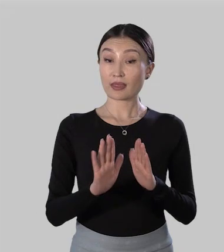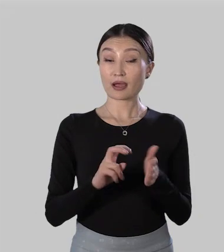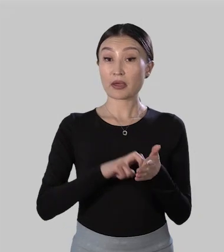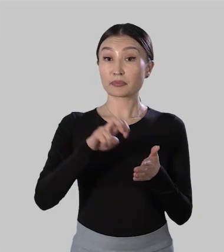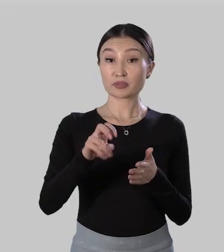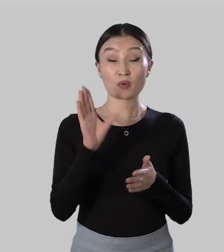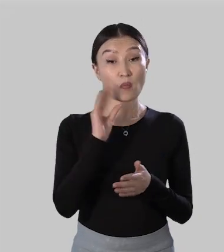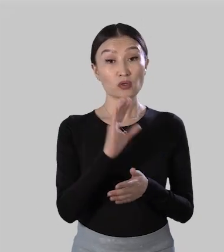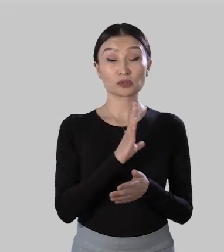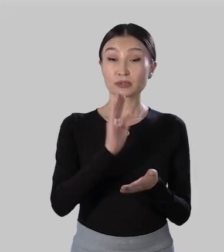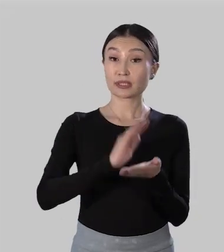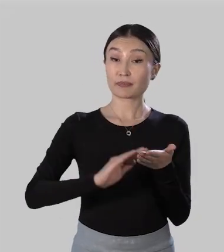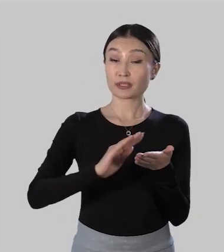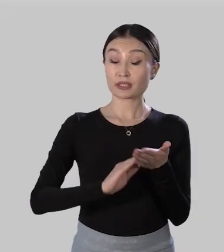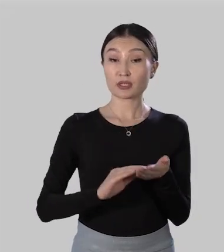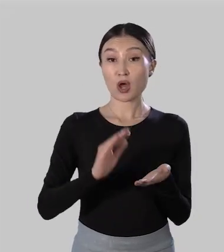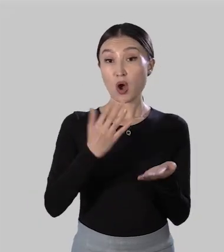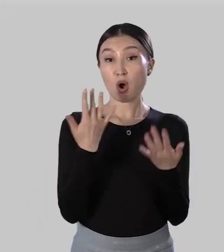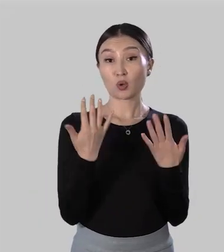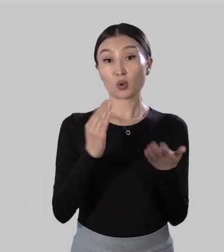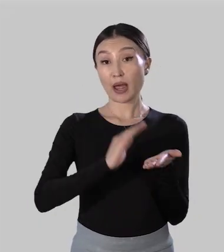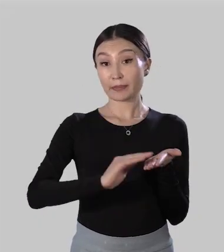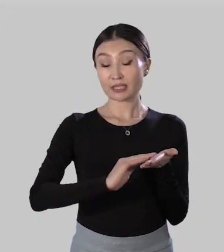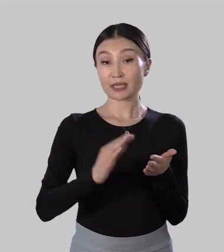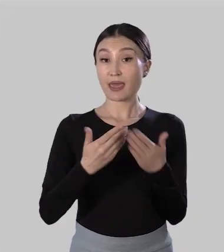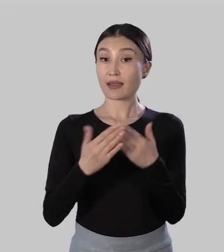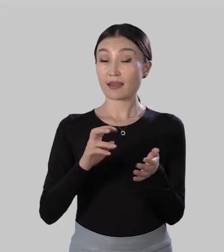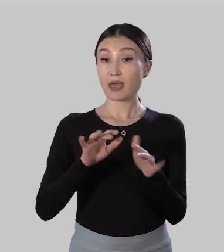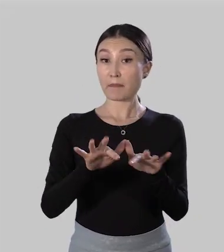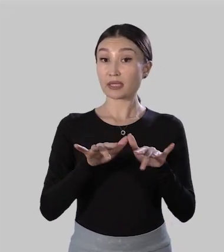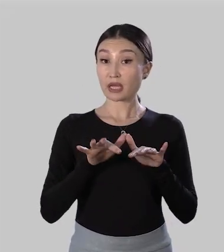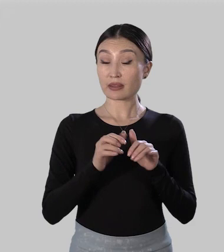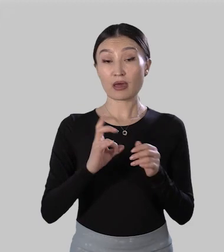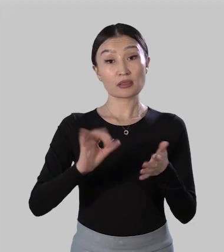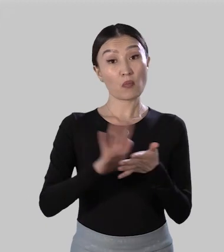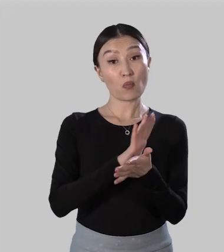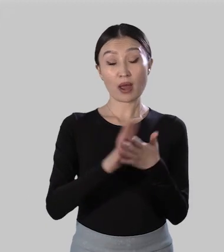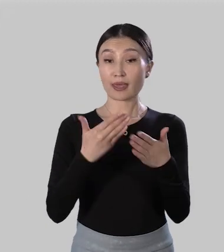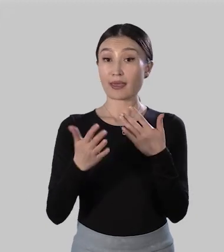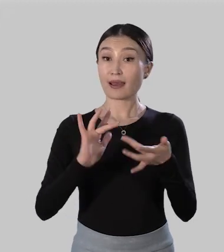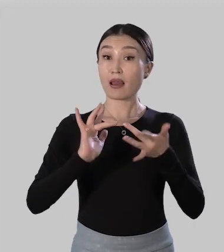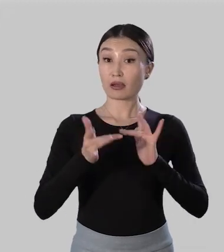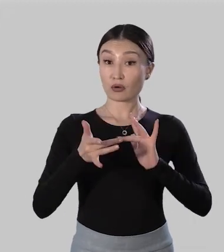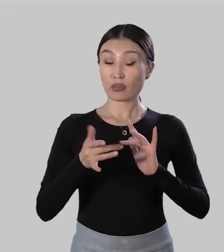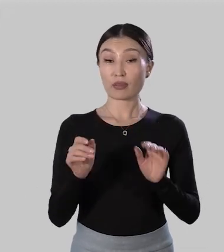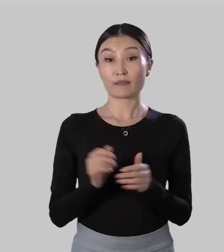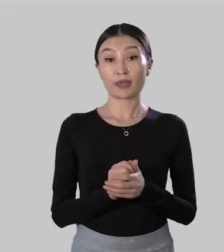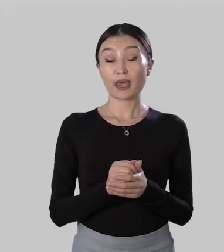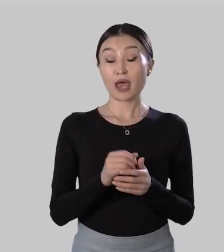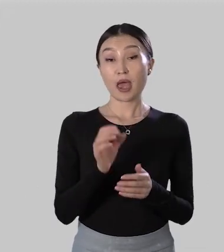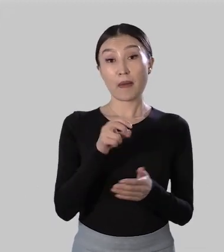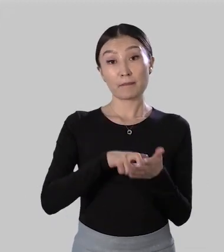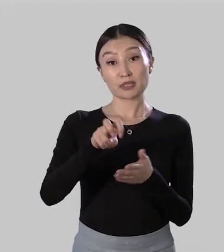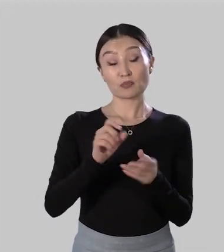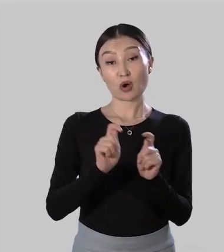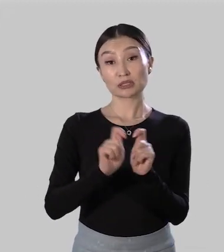Итак, письмо может быть написано в рукописной или печатной форме, на бумаге или в электронном виде. Письмо